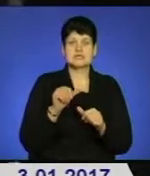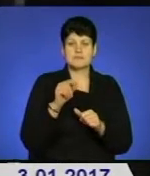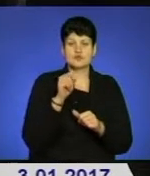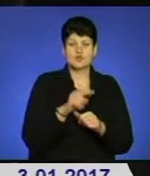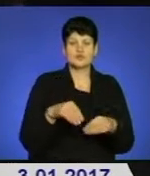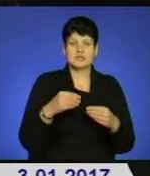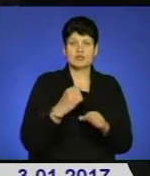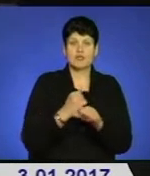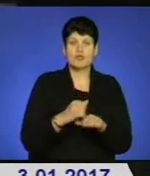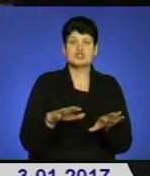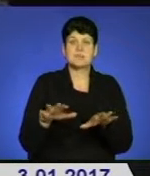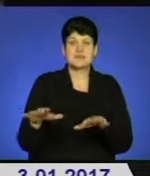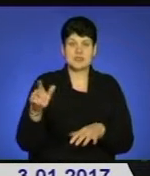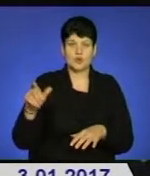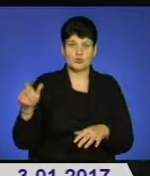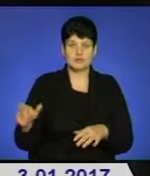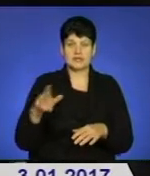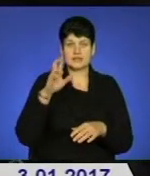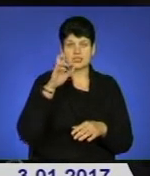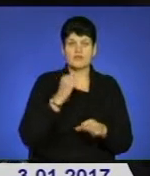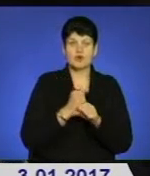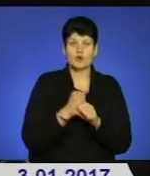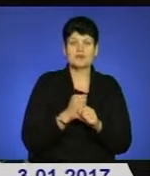робочі місця людям, то держава тільки робить таку